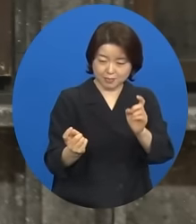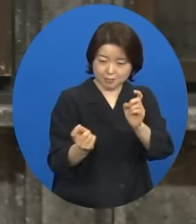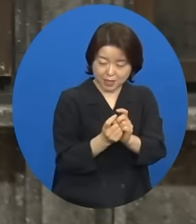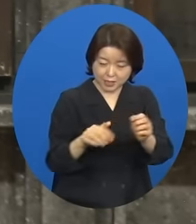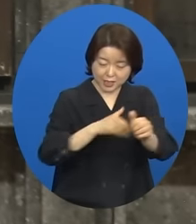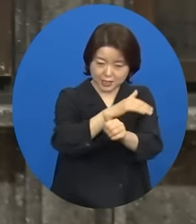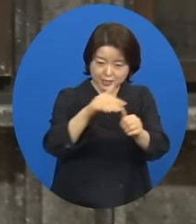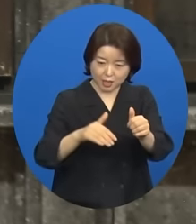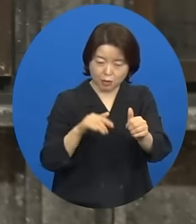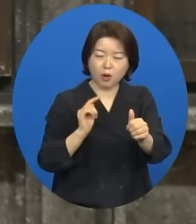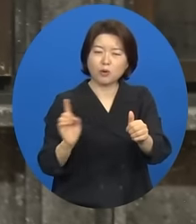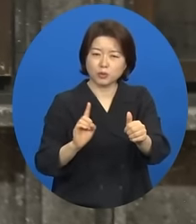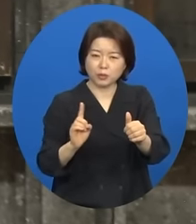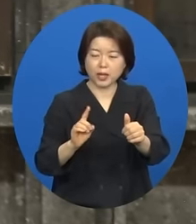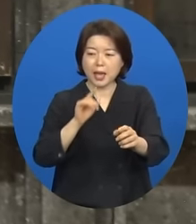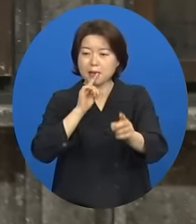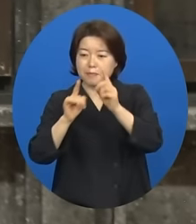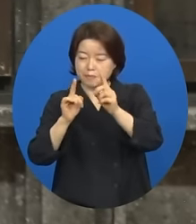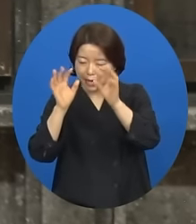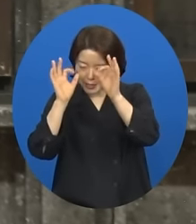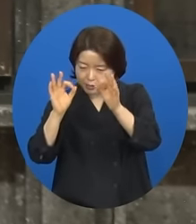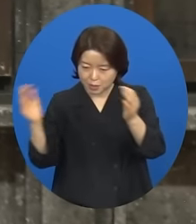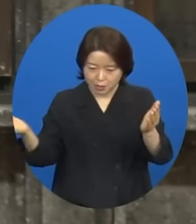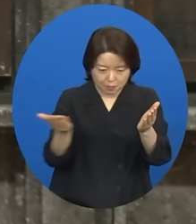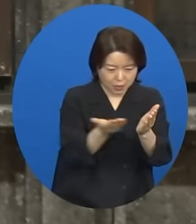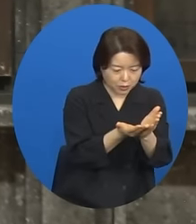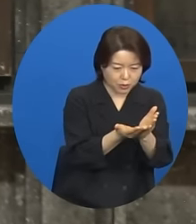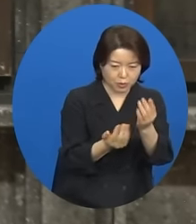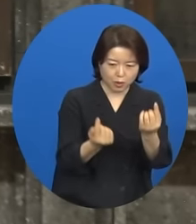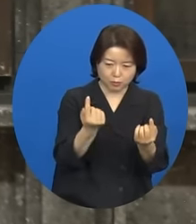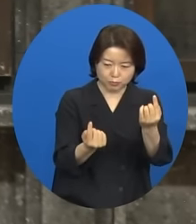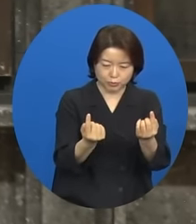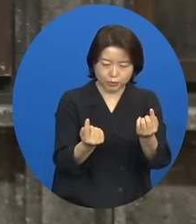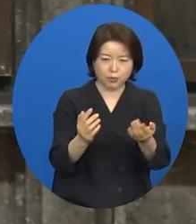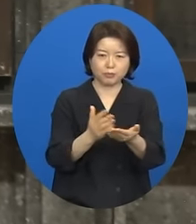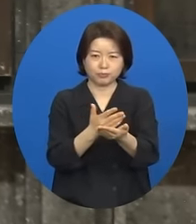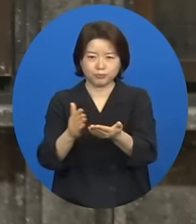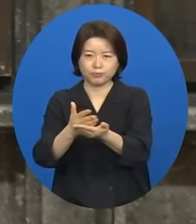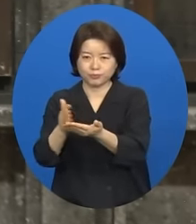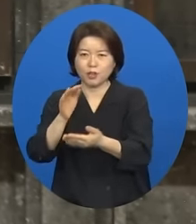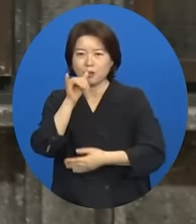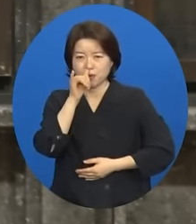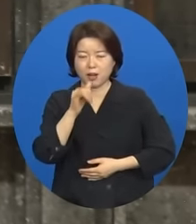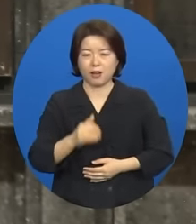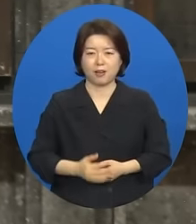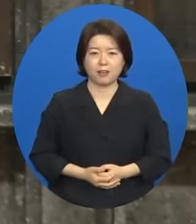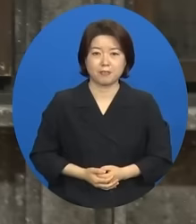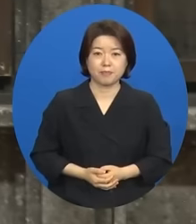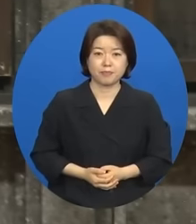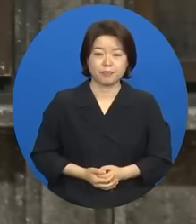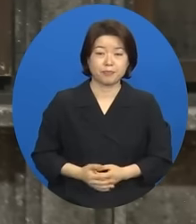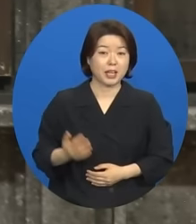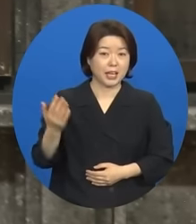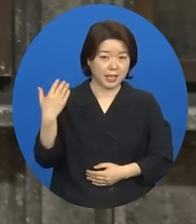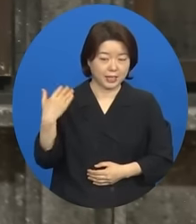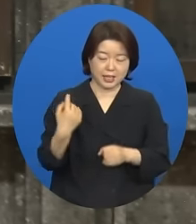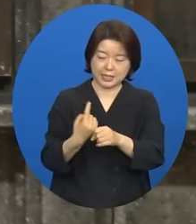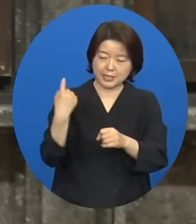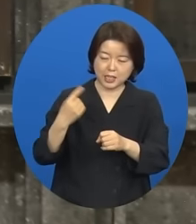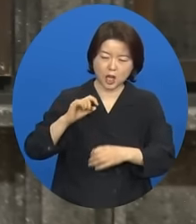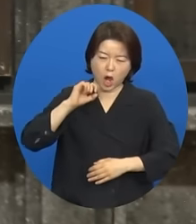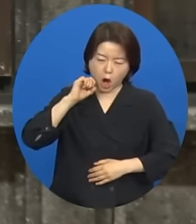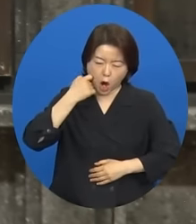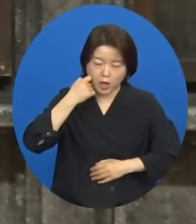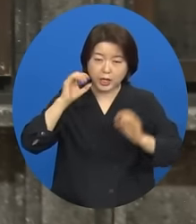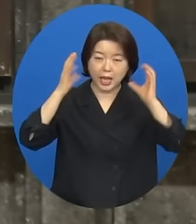말씀의 근거에서 해석해야만 합니다. 작년에 하나님의 은혜로 어렵게 아기를 임신하게 된